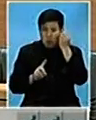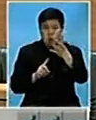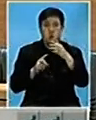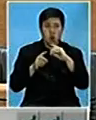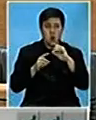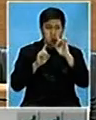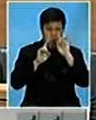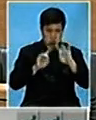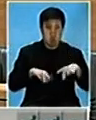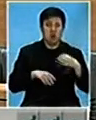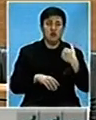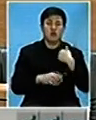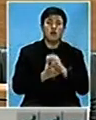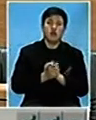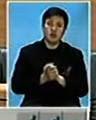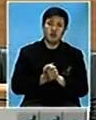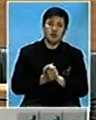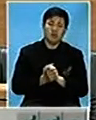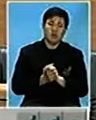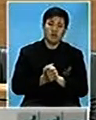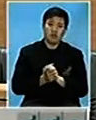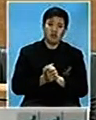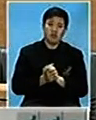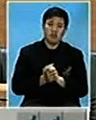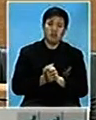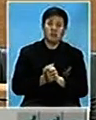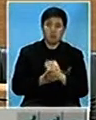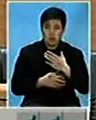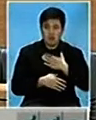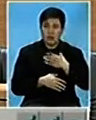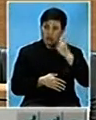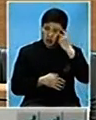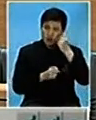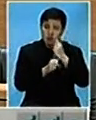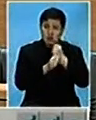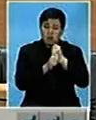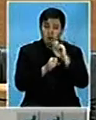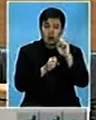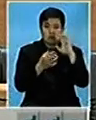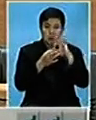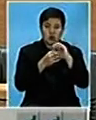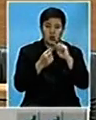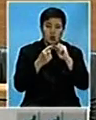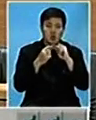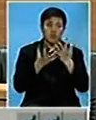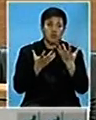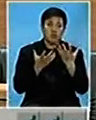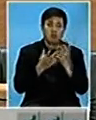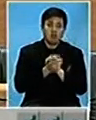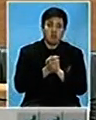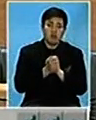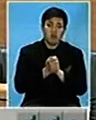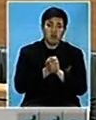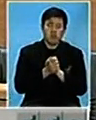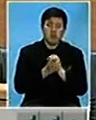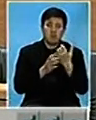ราเมื่อเป็นเช่นนี้จึงทำให้เกิดสภาวะการ